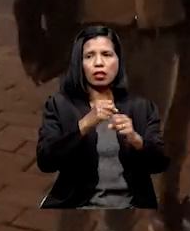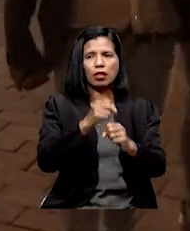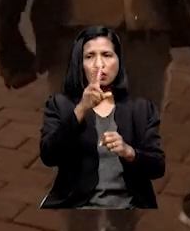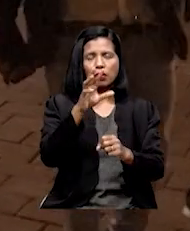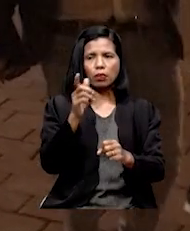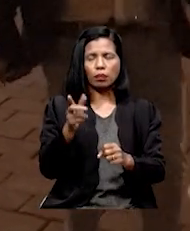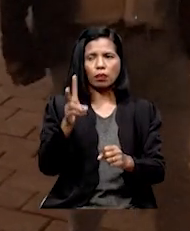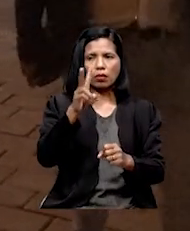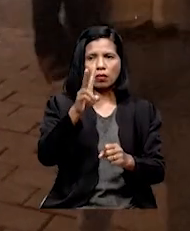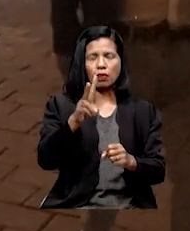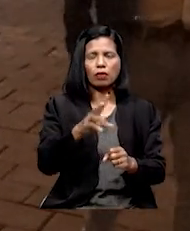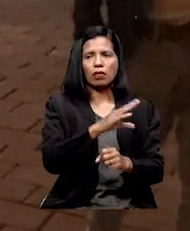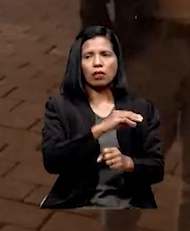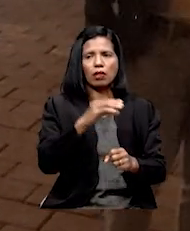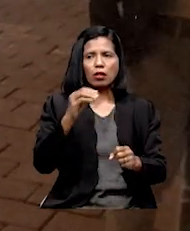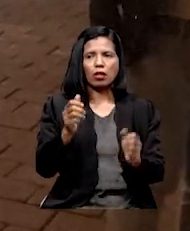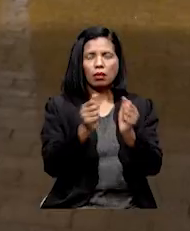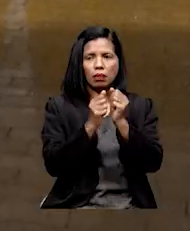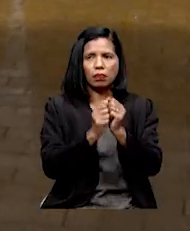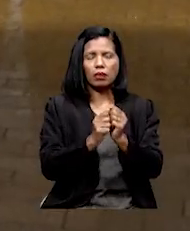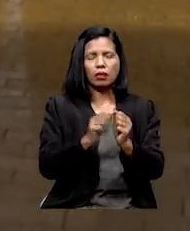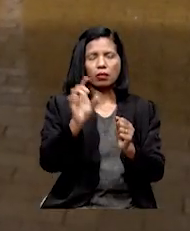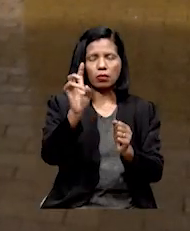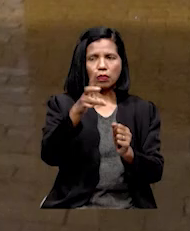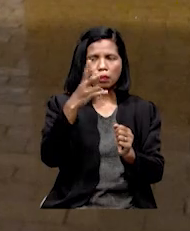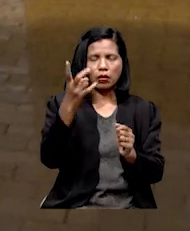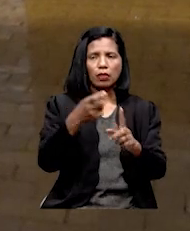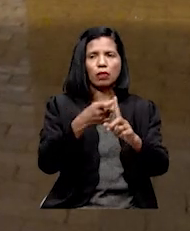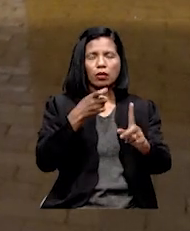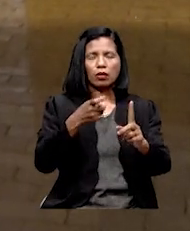resin rua riuroron resin hitu ne hamutuk sanu resin hitu lebih